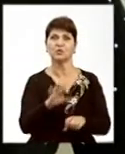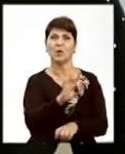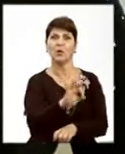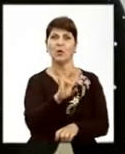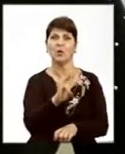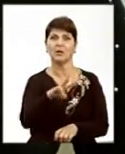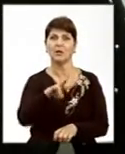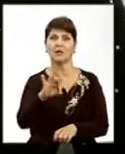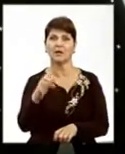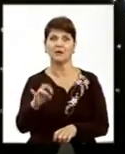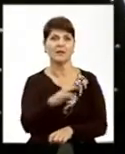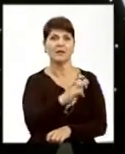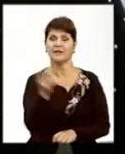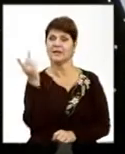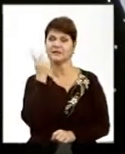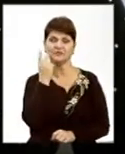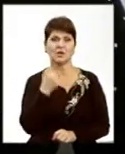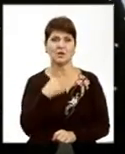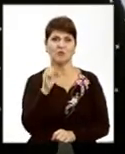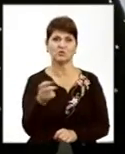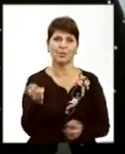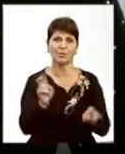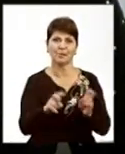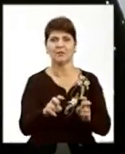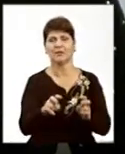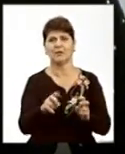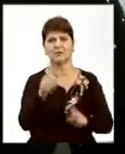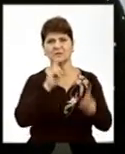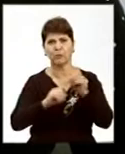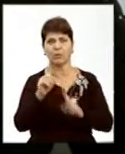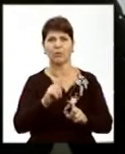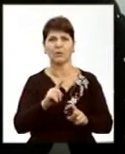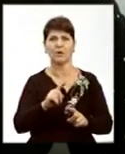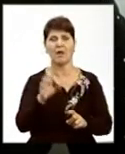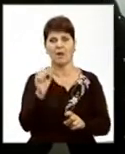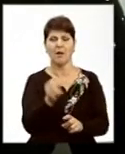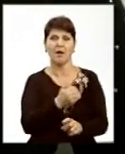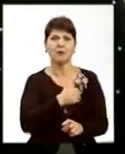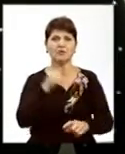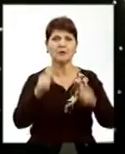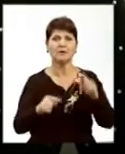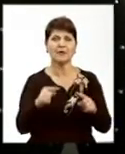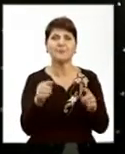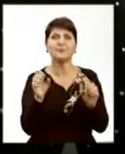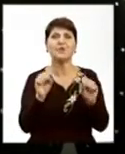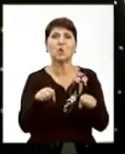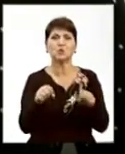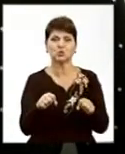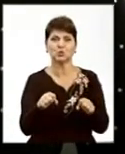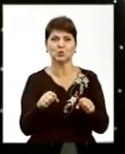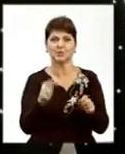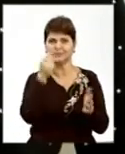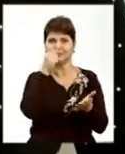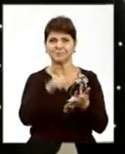піти на збори, не завжди я можу потрапити на звіт, наприклад, голови батьківського комітету. А хочеться мати деякий доступ до інформації, що відбувається в